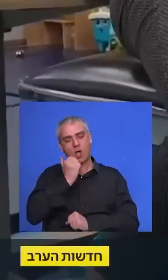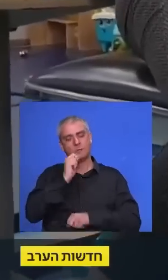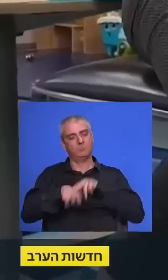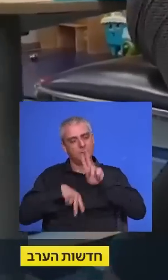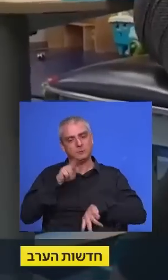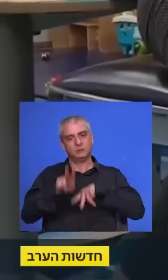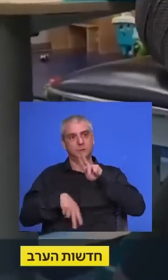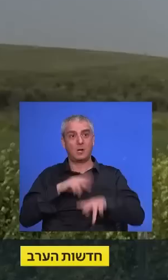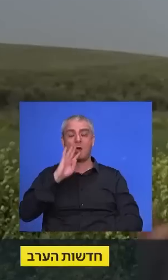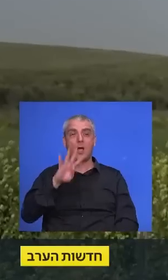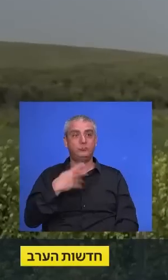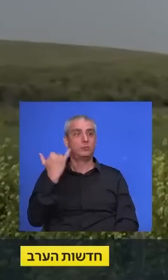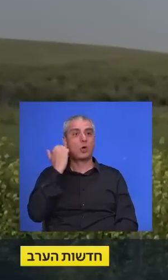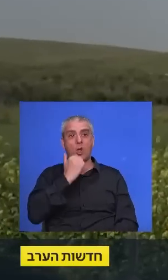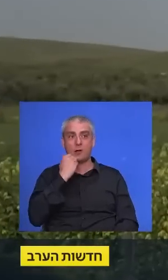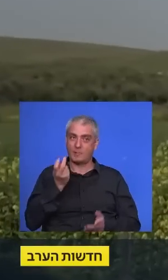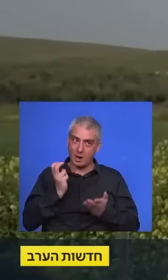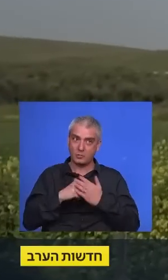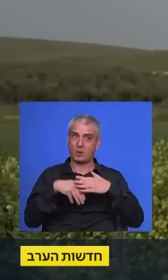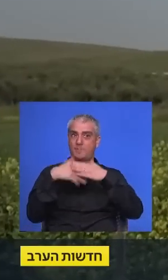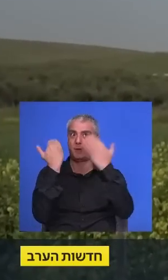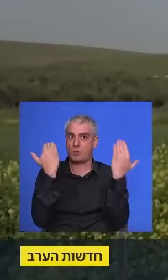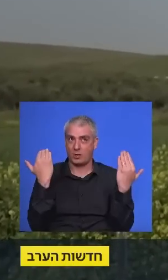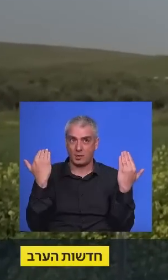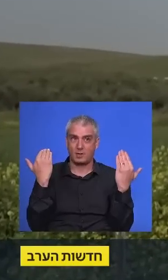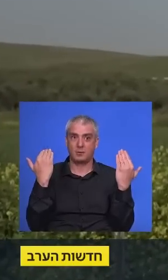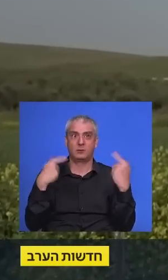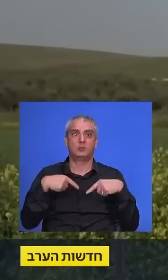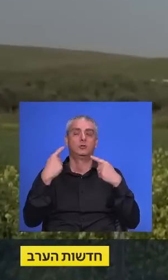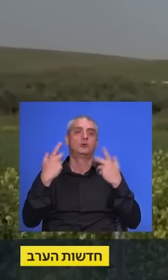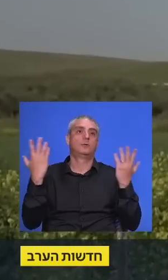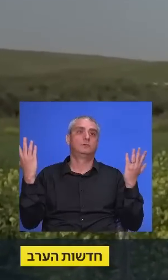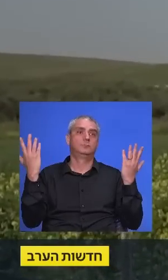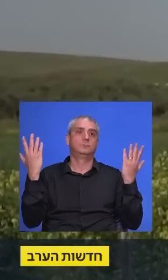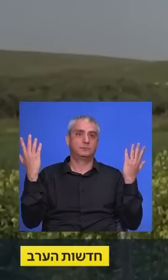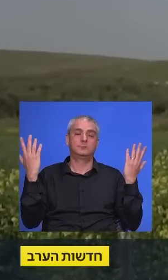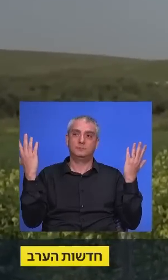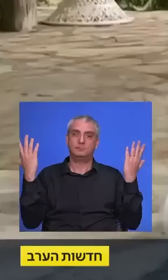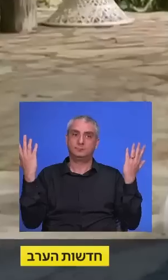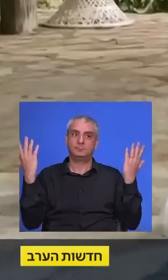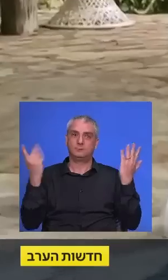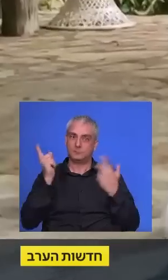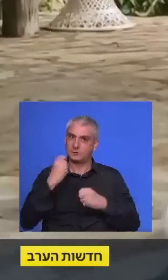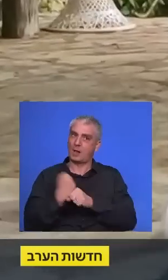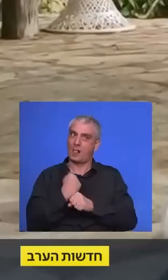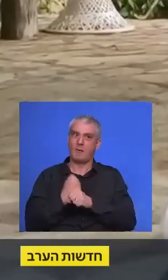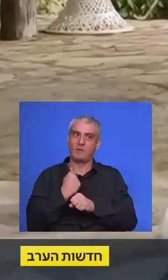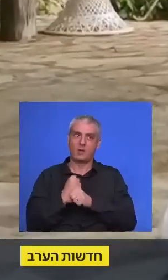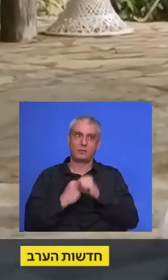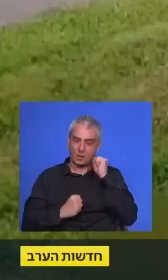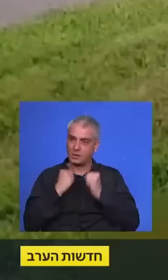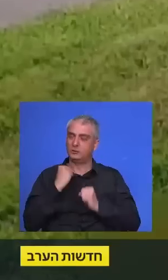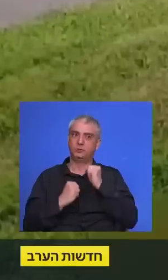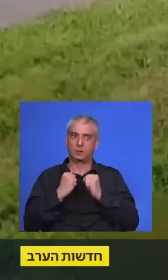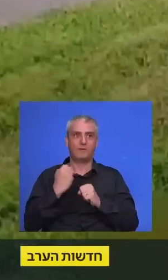זה 4 שנים שכל יום זה להתעורר בבוקר ליום ש... אתה יודע, הוא צריך לעבוד קשה. והוא